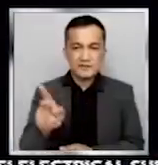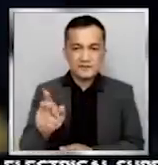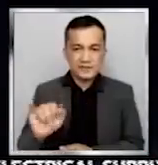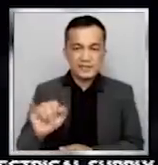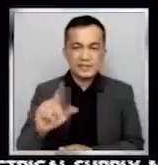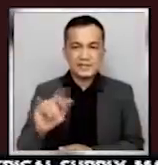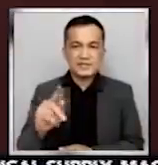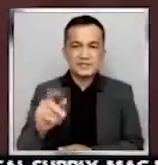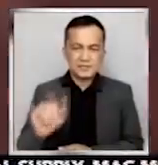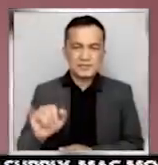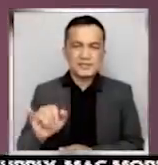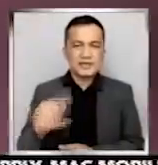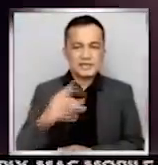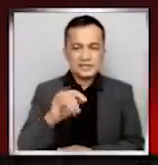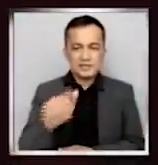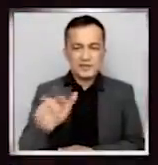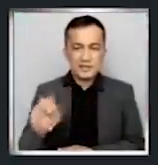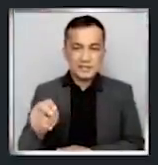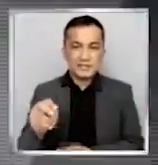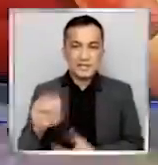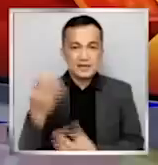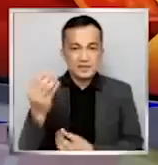sa Showbiz Happenings.